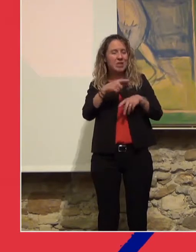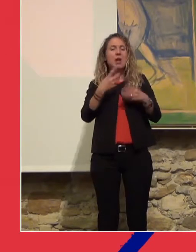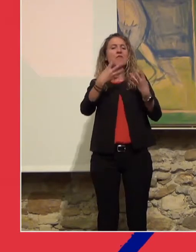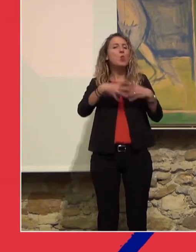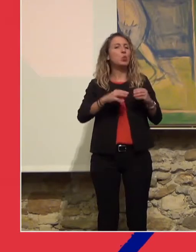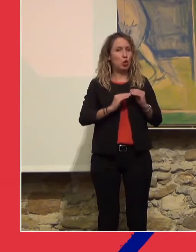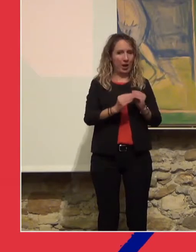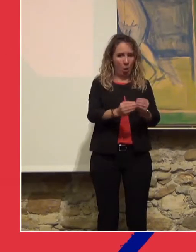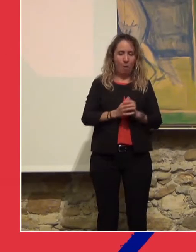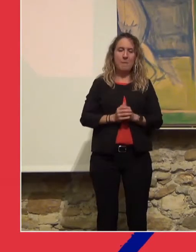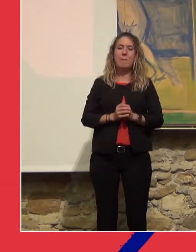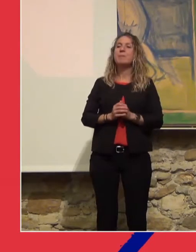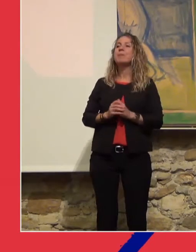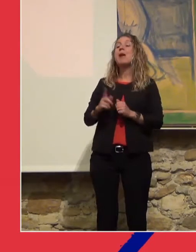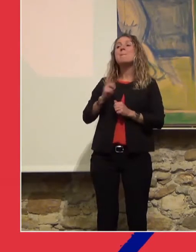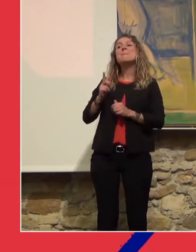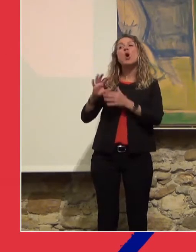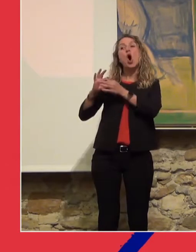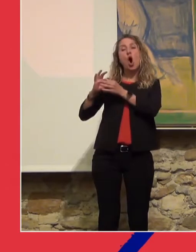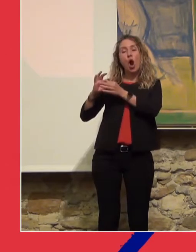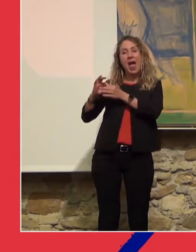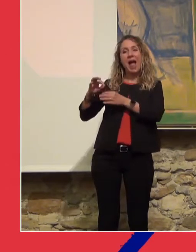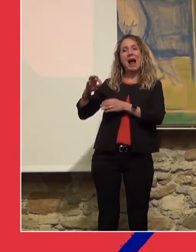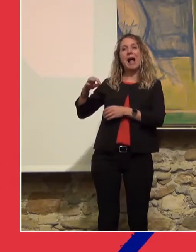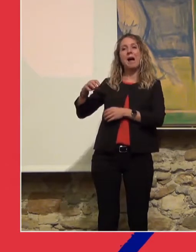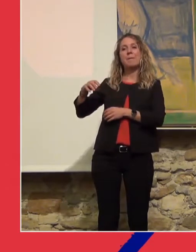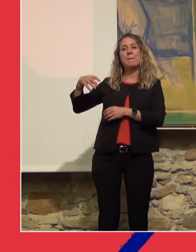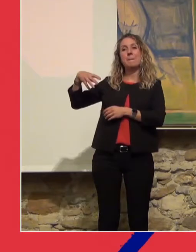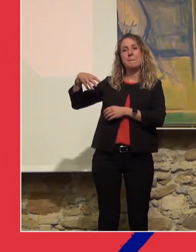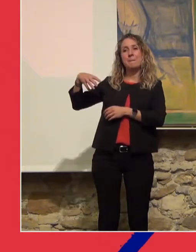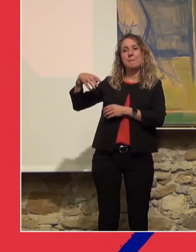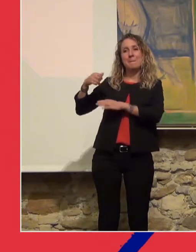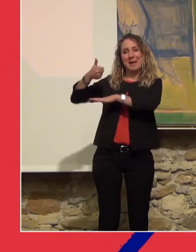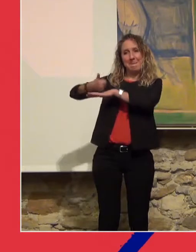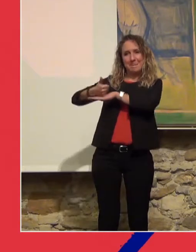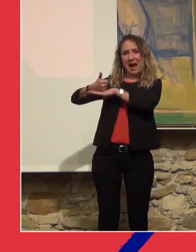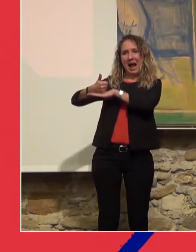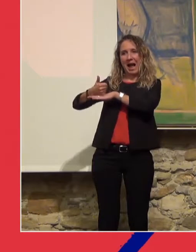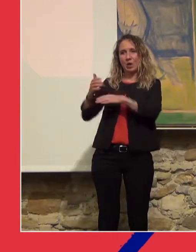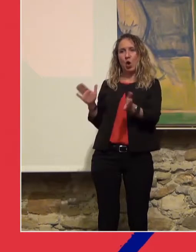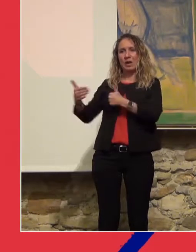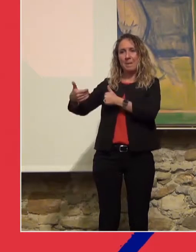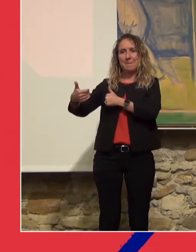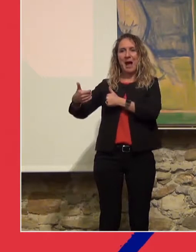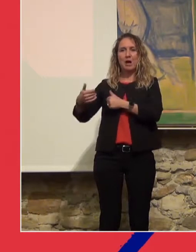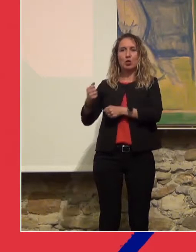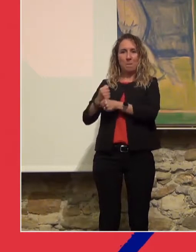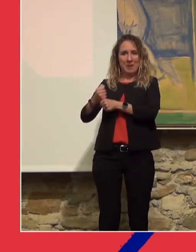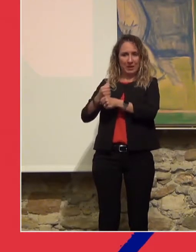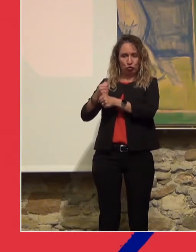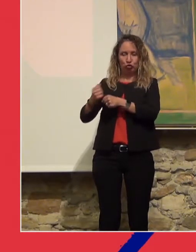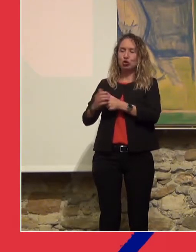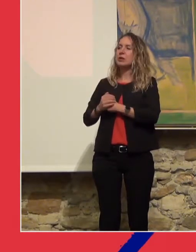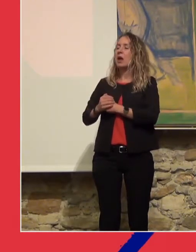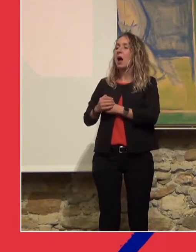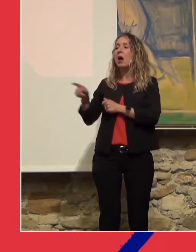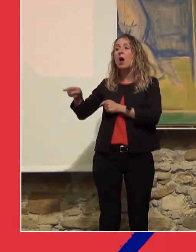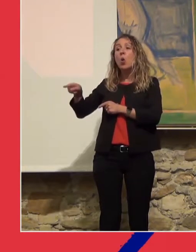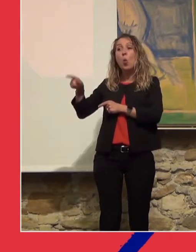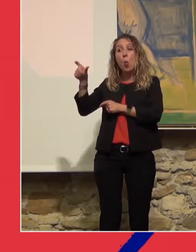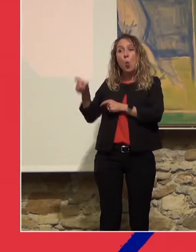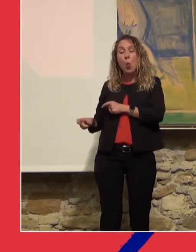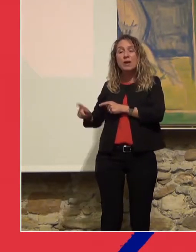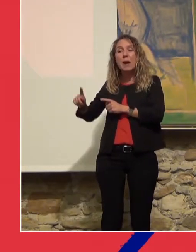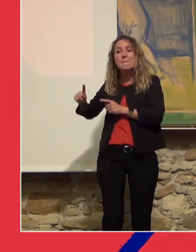D'Antiga, mio collega, fa parte del mio dipartimento, è stato il primo al mondo a riconoscere, a descrivere,